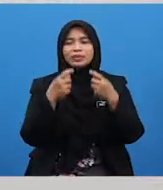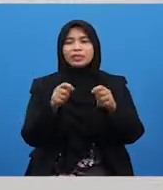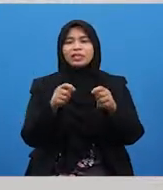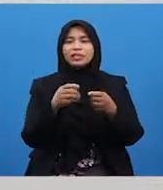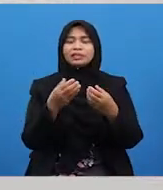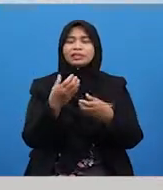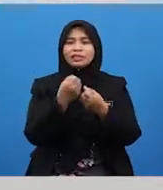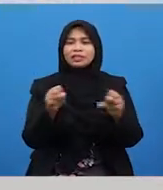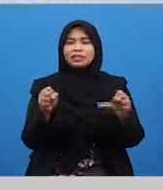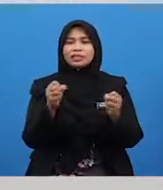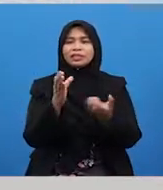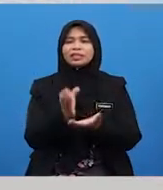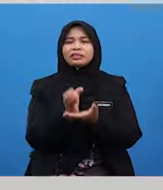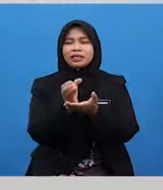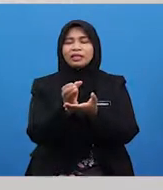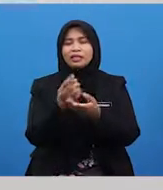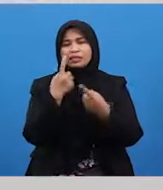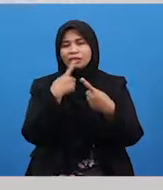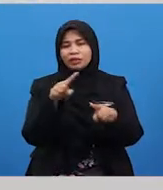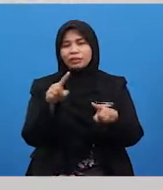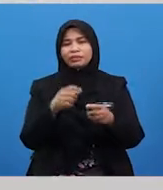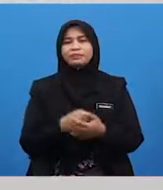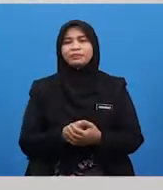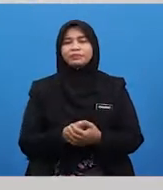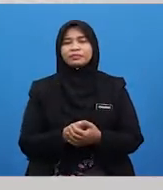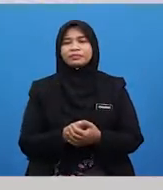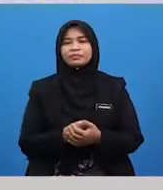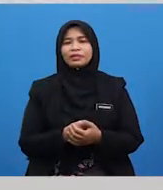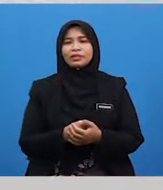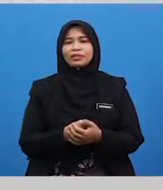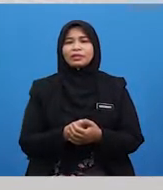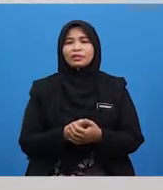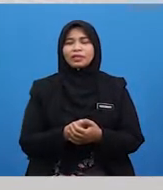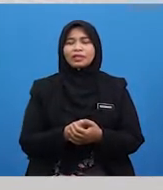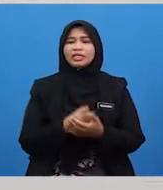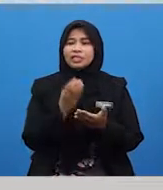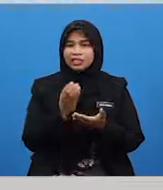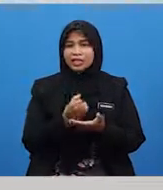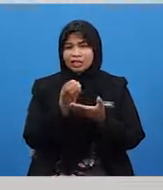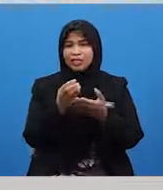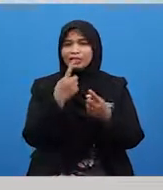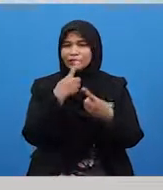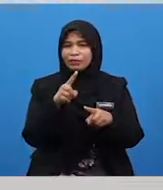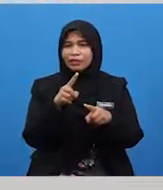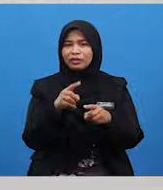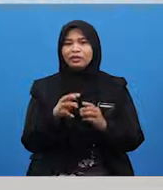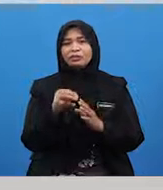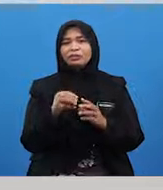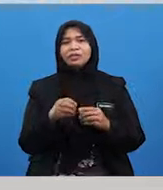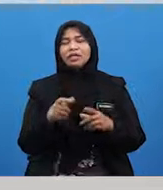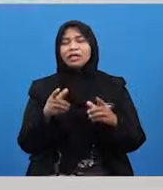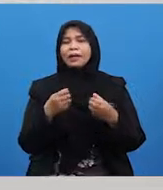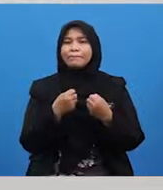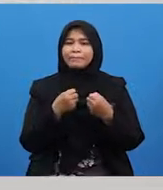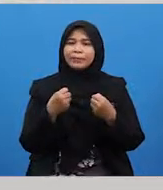cadangan jawapan. Jawapan bagi gambar pertama ialah meleraikan pergaduhan dan menyuruh jiran